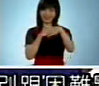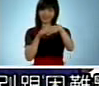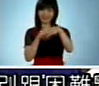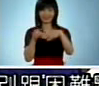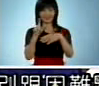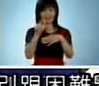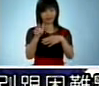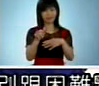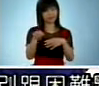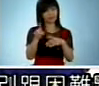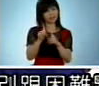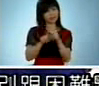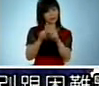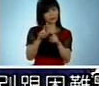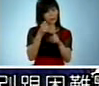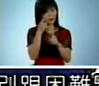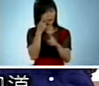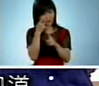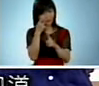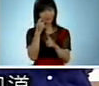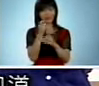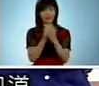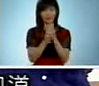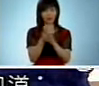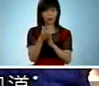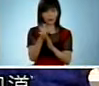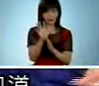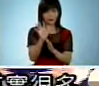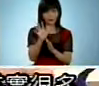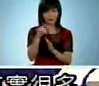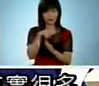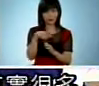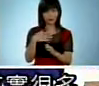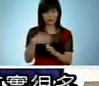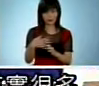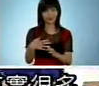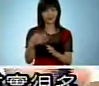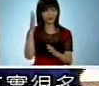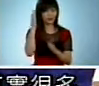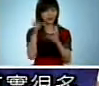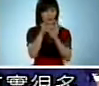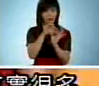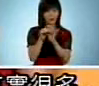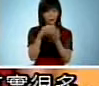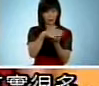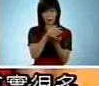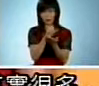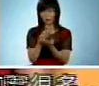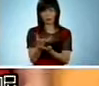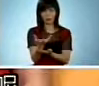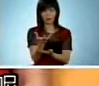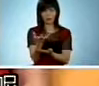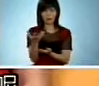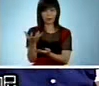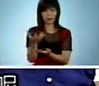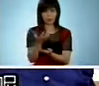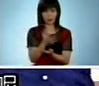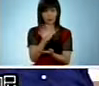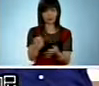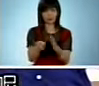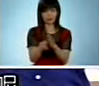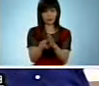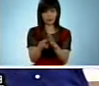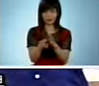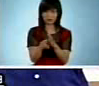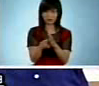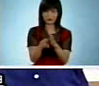这一次的训练的差别跟这个困难点，以及我们知道听障的奥运的项目其实很多很多、那有